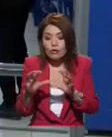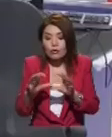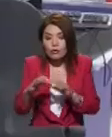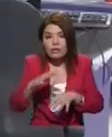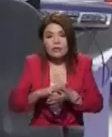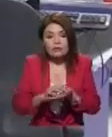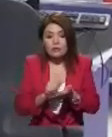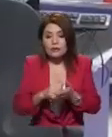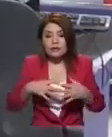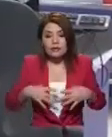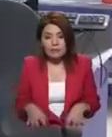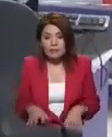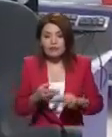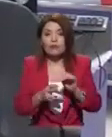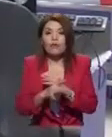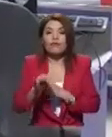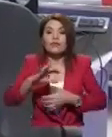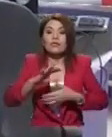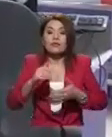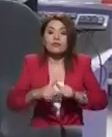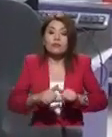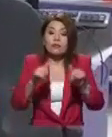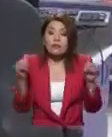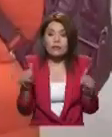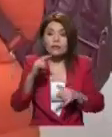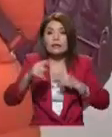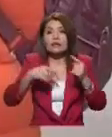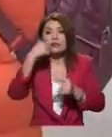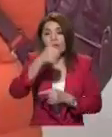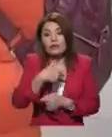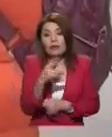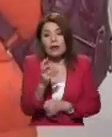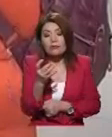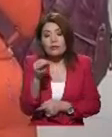жатырмыз. Қызмет көрсету географиясын кеңейтуден бөлек, келесі жылдан бастап Қазпост